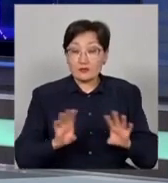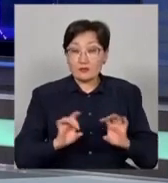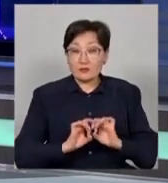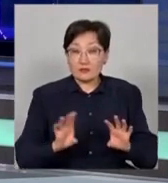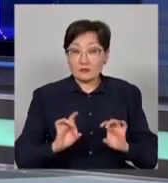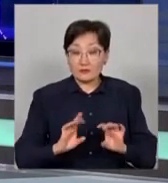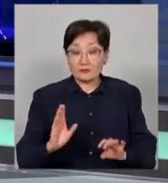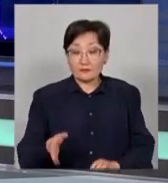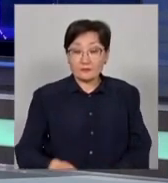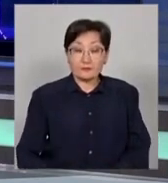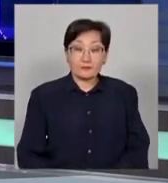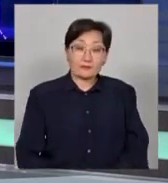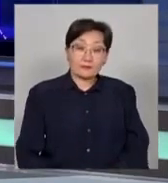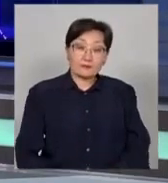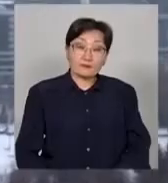собрала мнение экспертов.